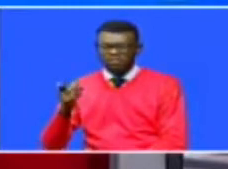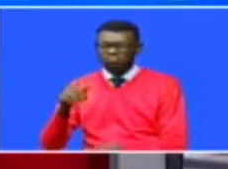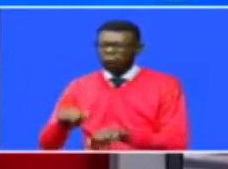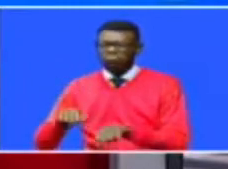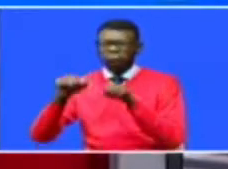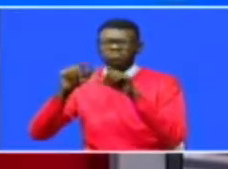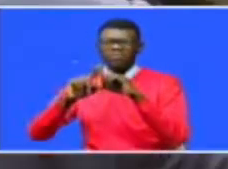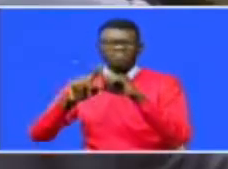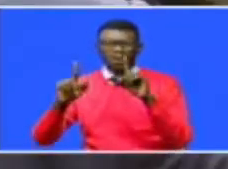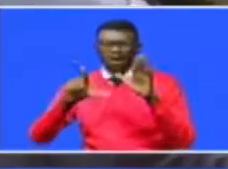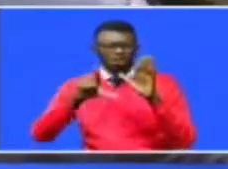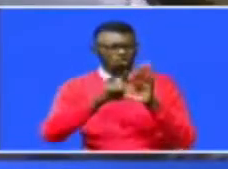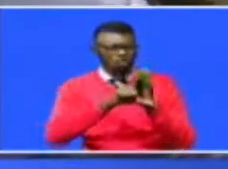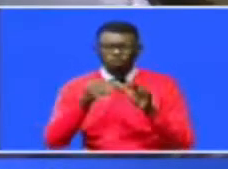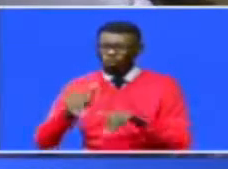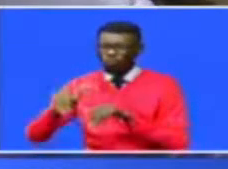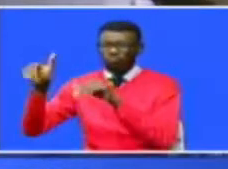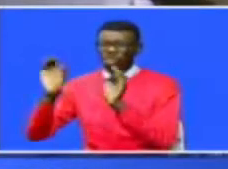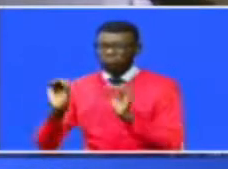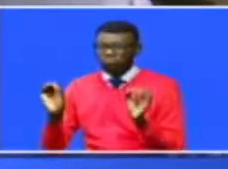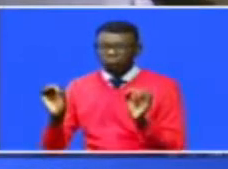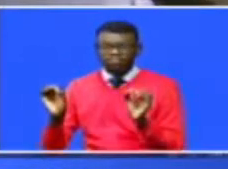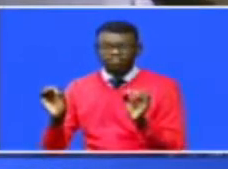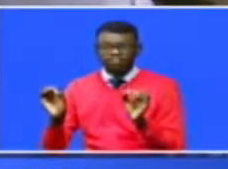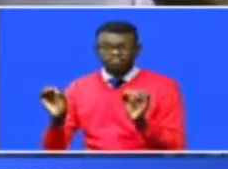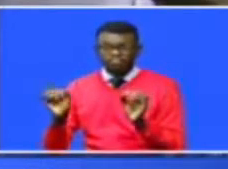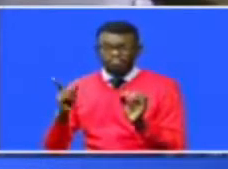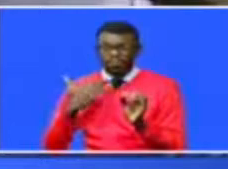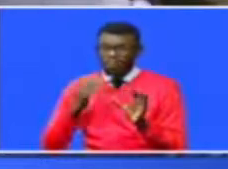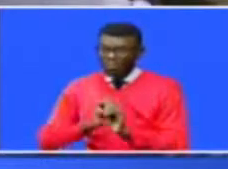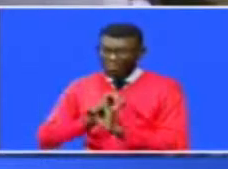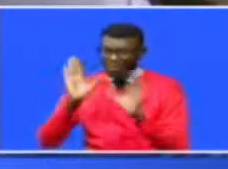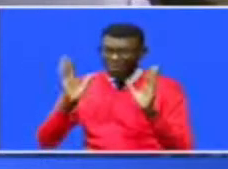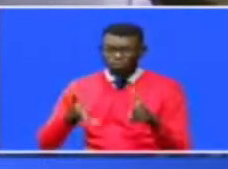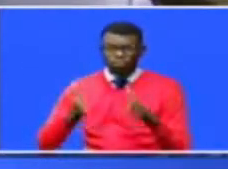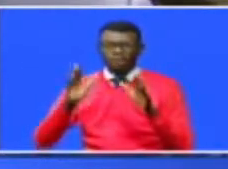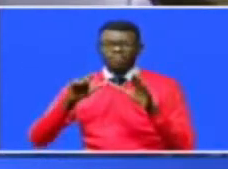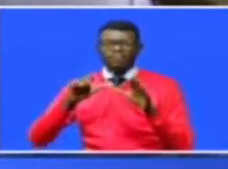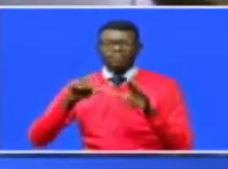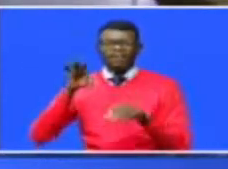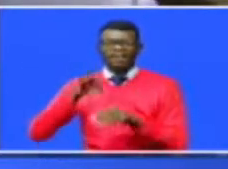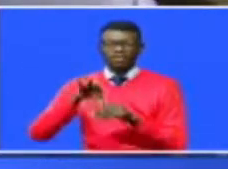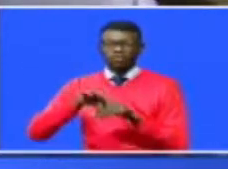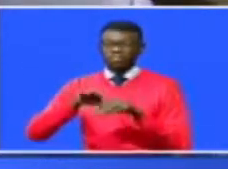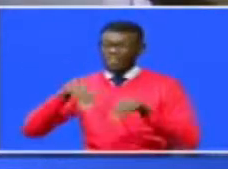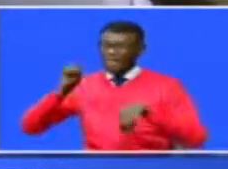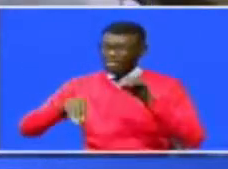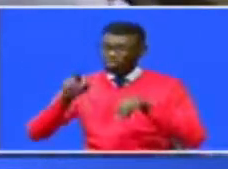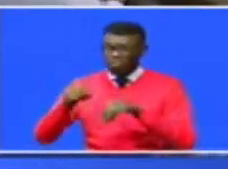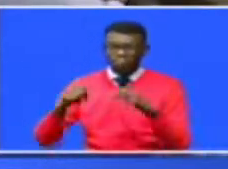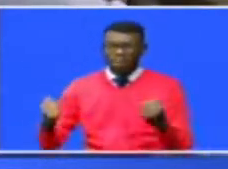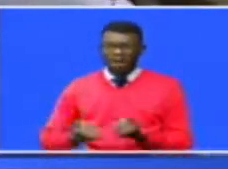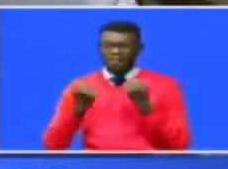sheria. We want to have clear roadmap for elections. For these elections to take